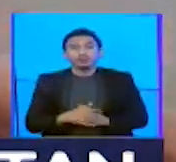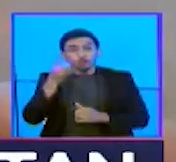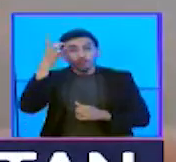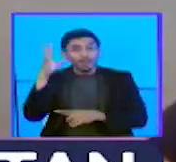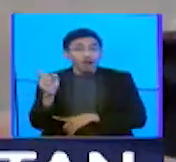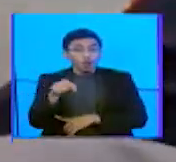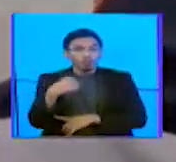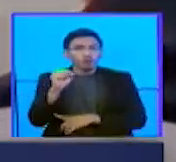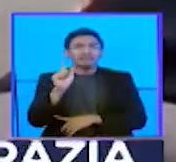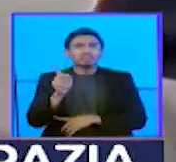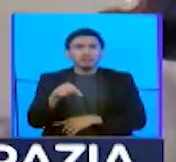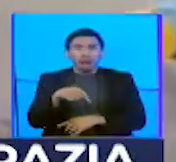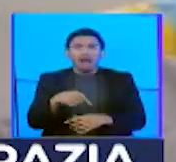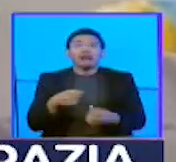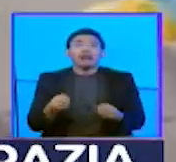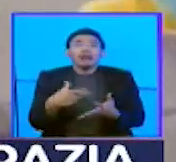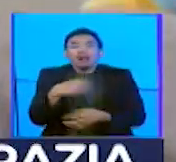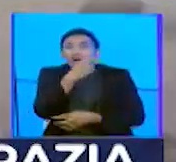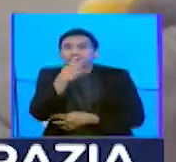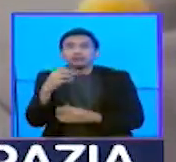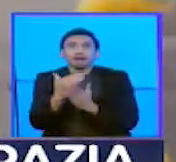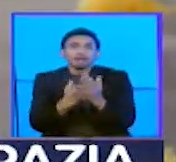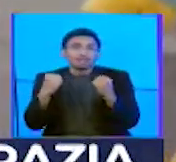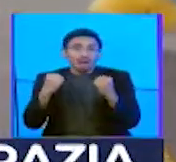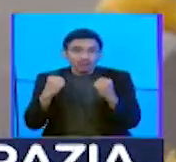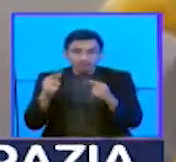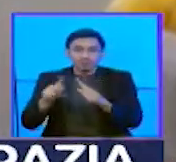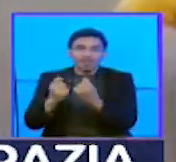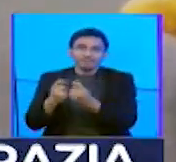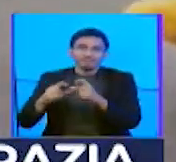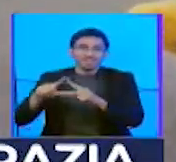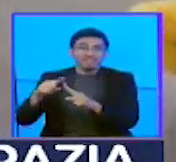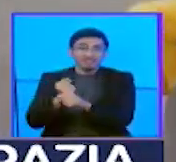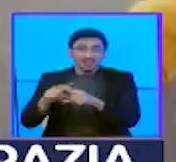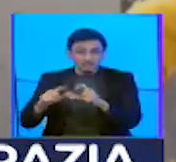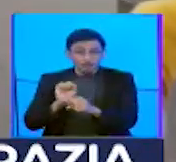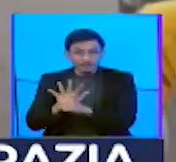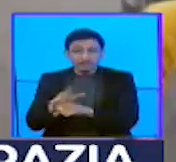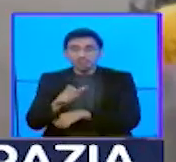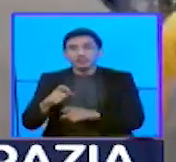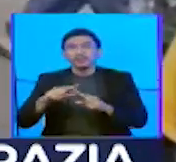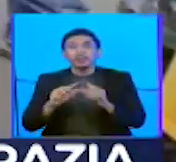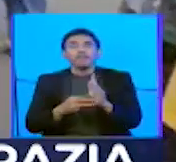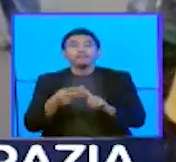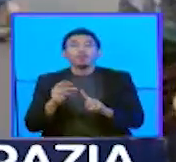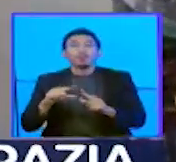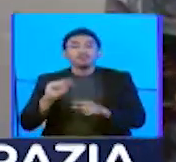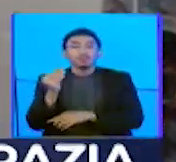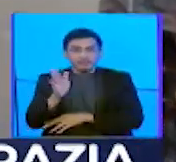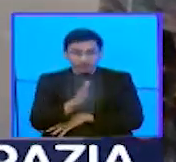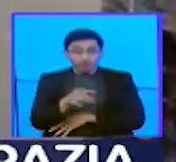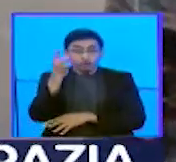sopir angkutan umum ini protes lantaran dirinya terjaring razia Plato kesehatan yang digelar tim Satgas pemburu copy nine ten kecamatan Tambora Jakarta